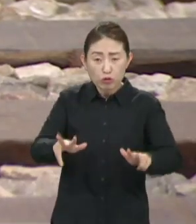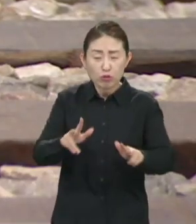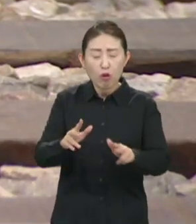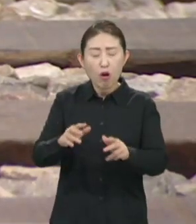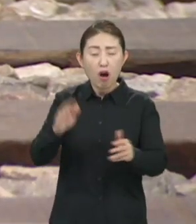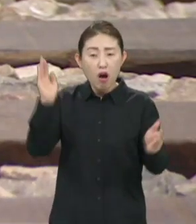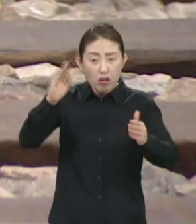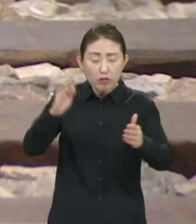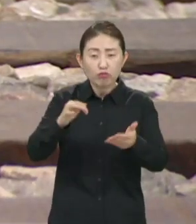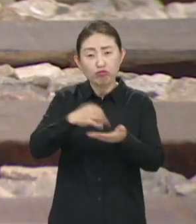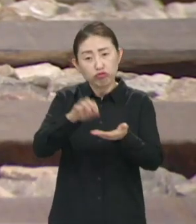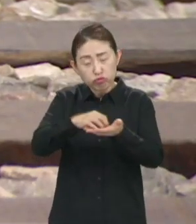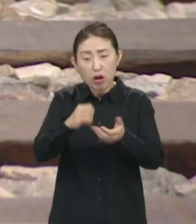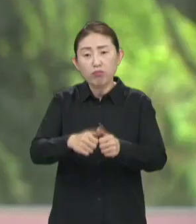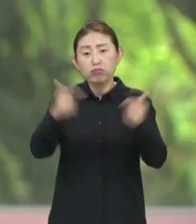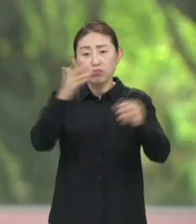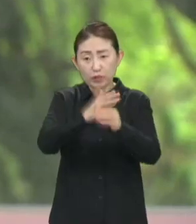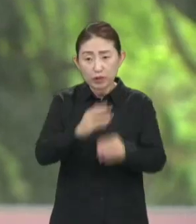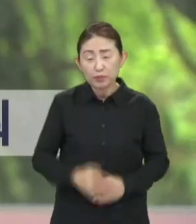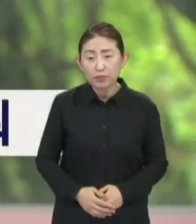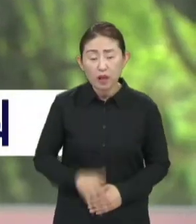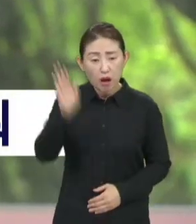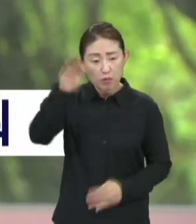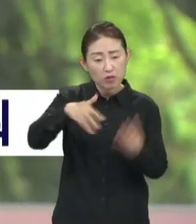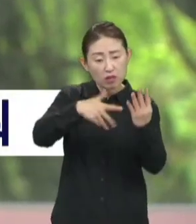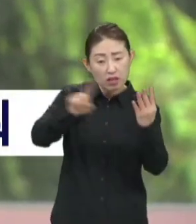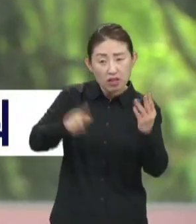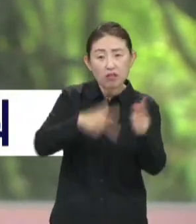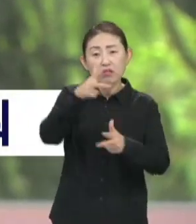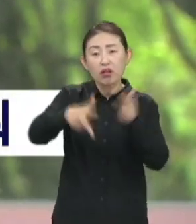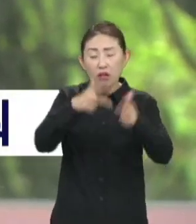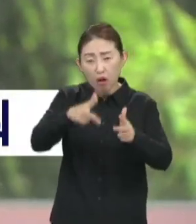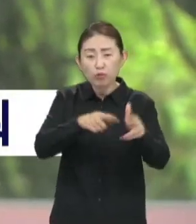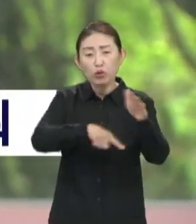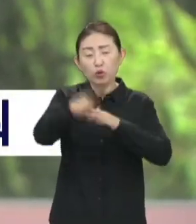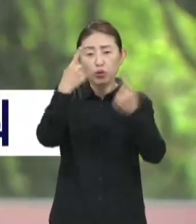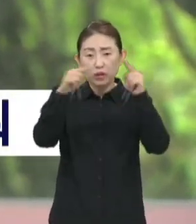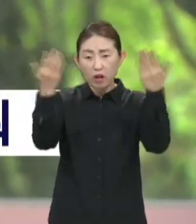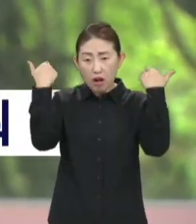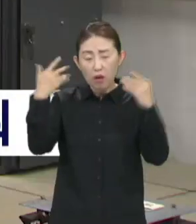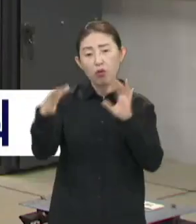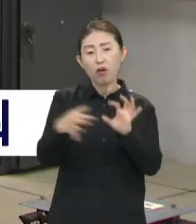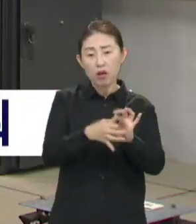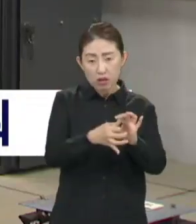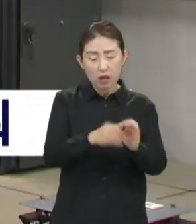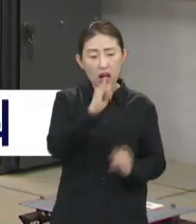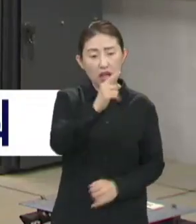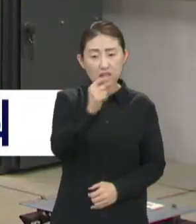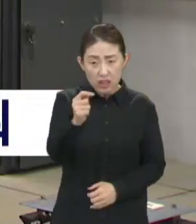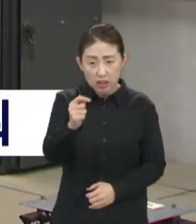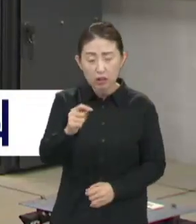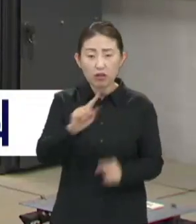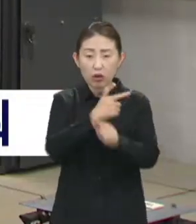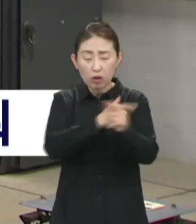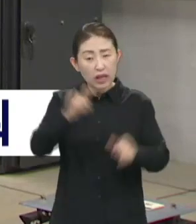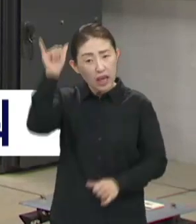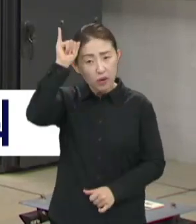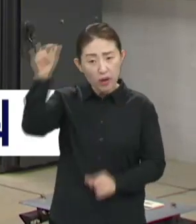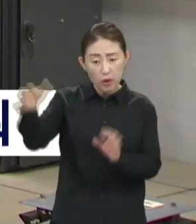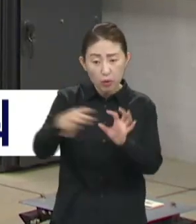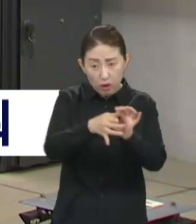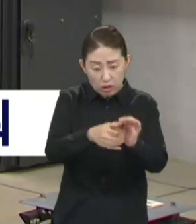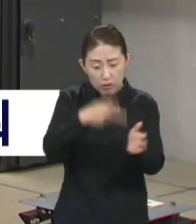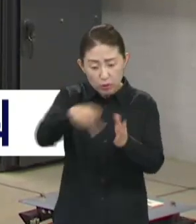있습니다. 4차 산업혁명 혁신선도대학으로 선정되면서 IT와 AT 등 신산업과 기존의 철도기술이